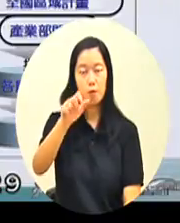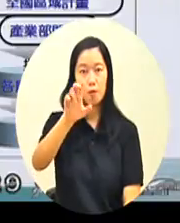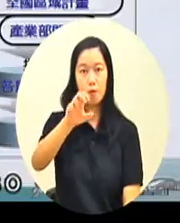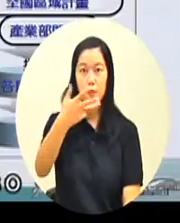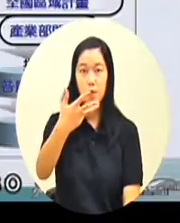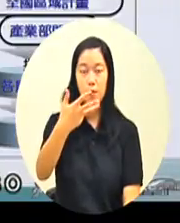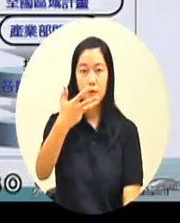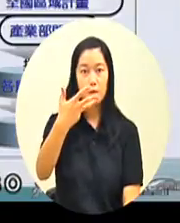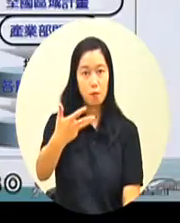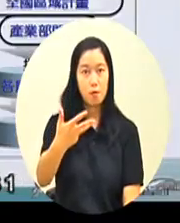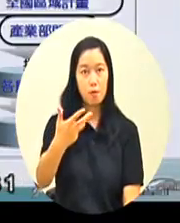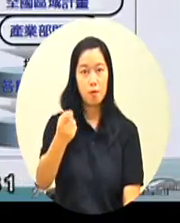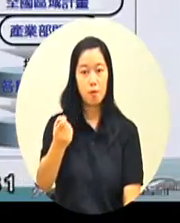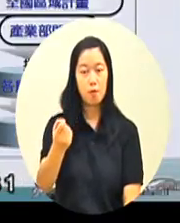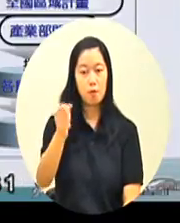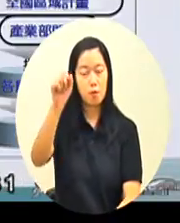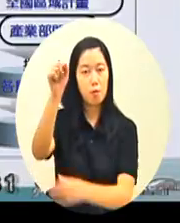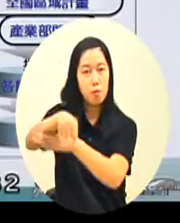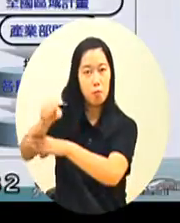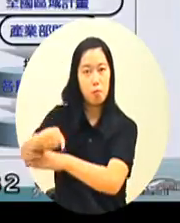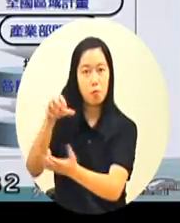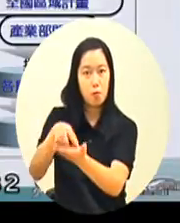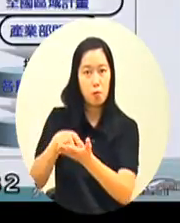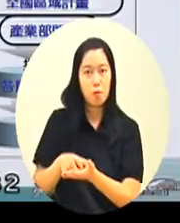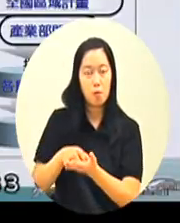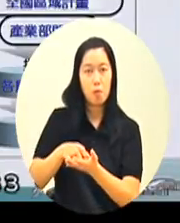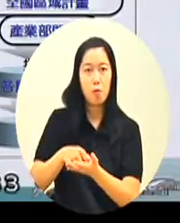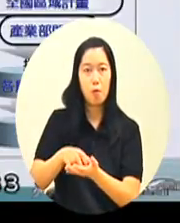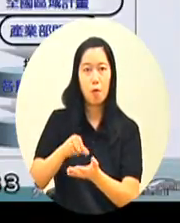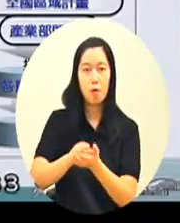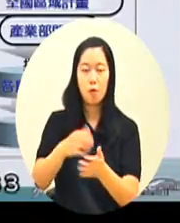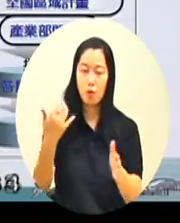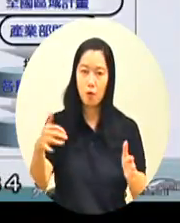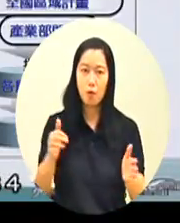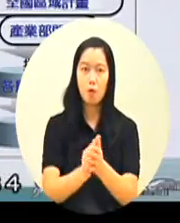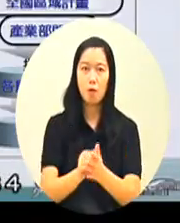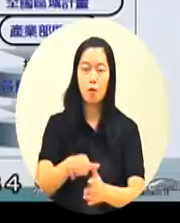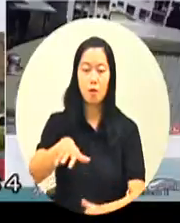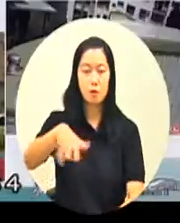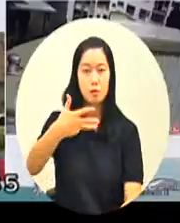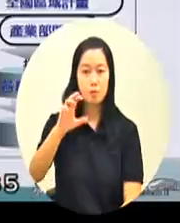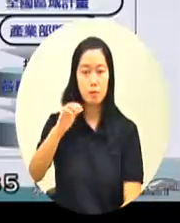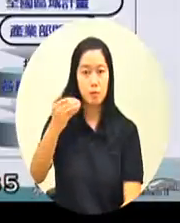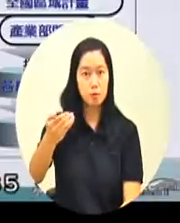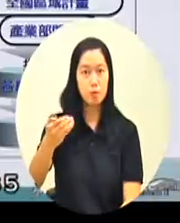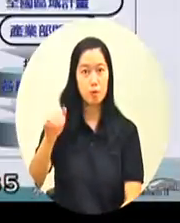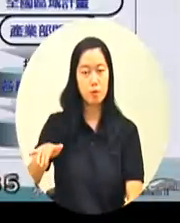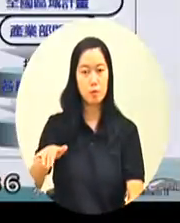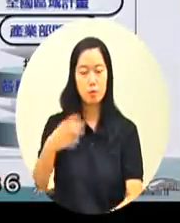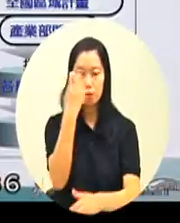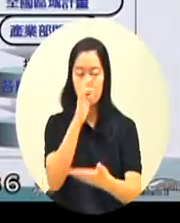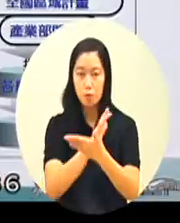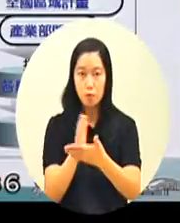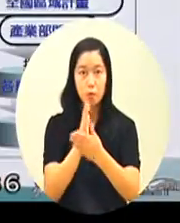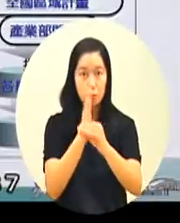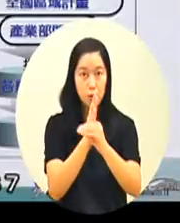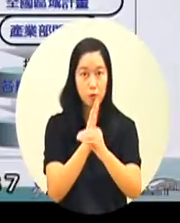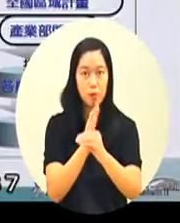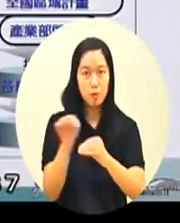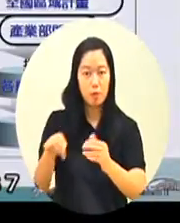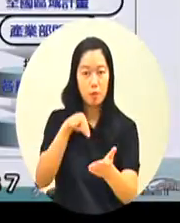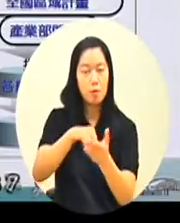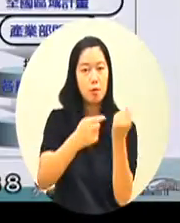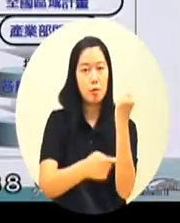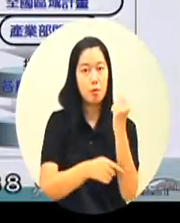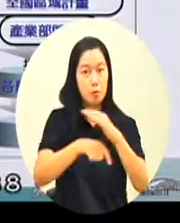经核准了804家，那还有419家在审核中。那因为立法院也对这一个题目